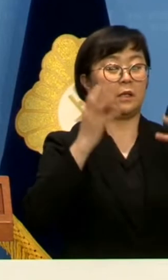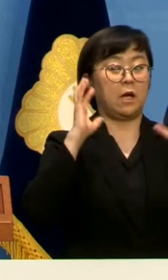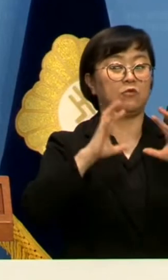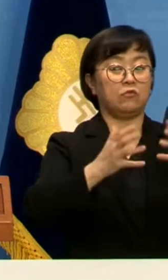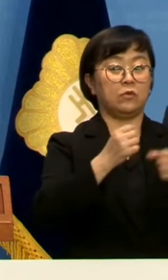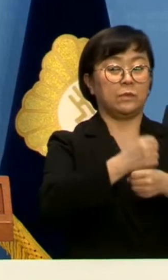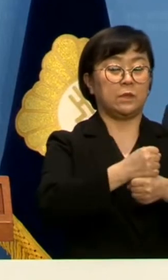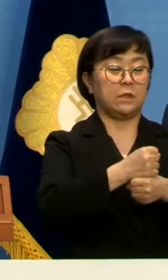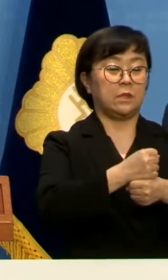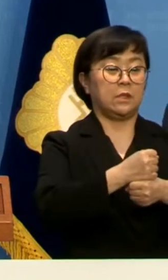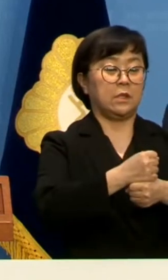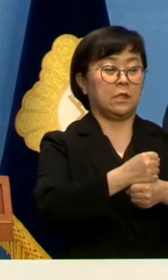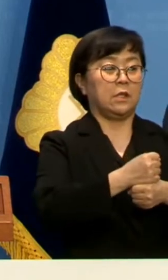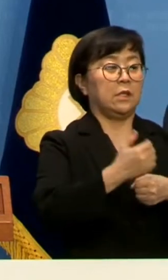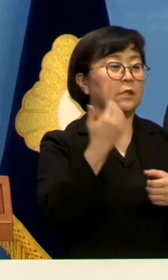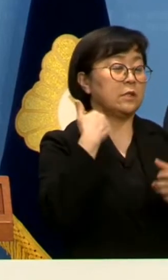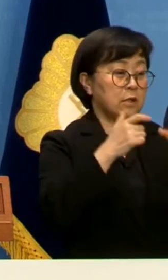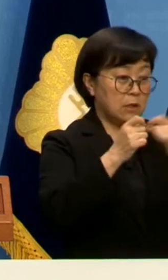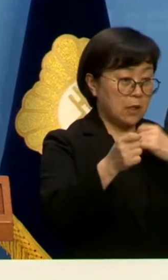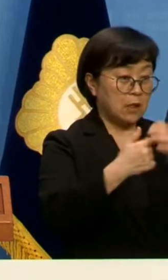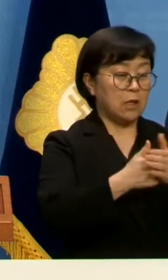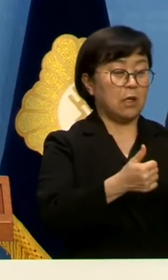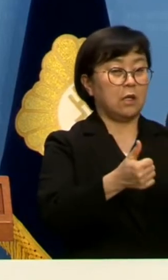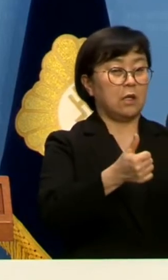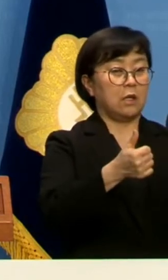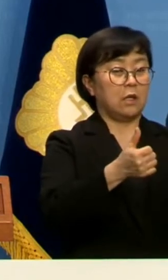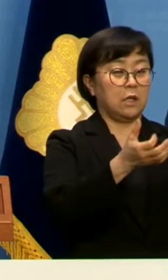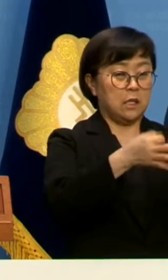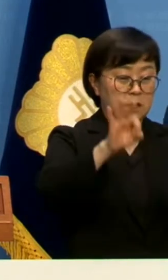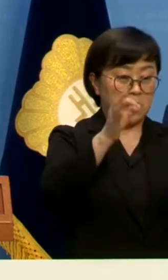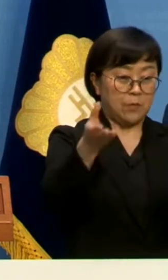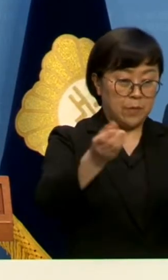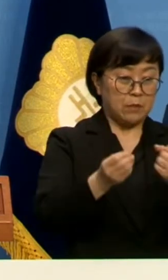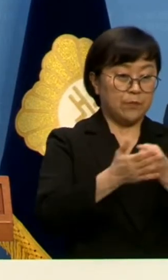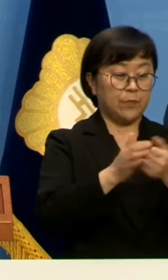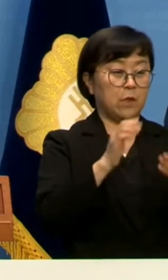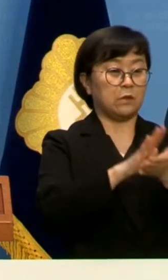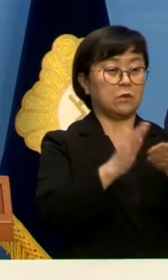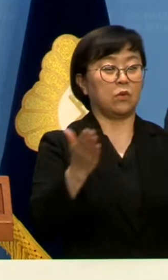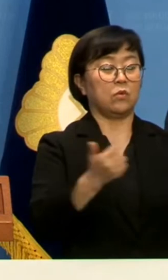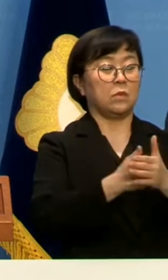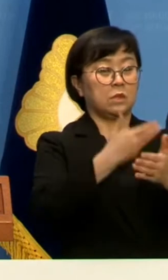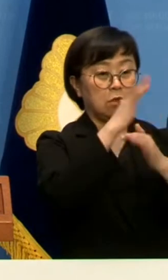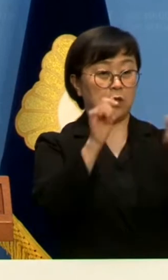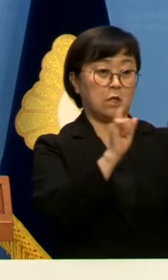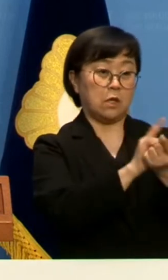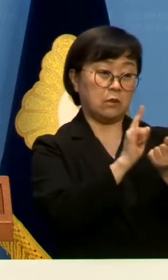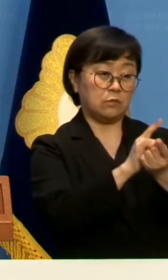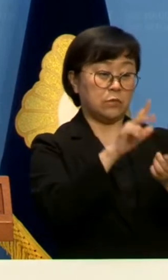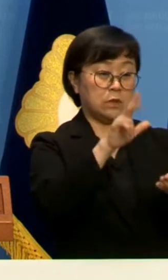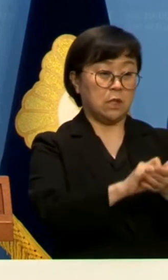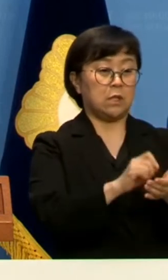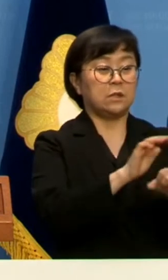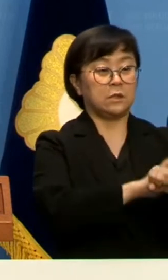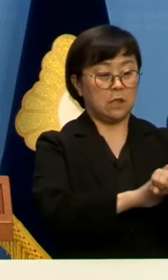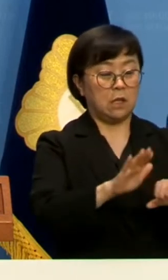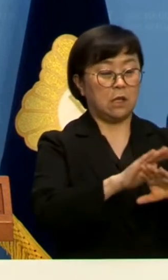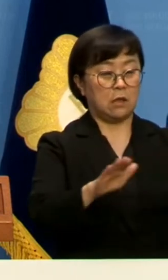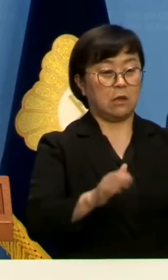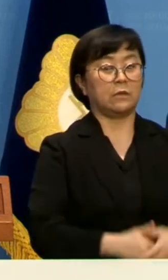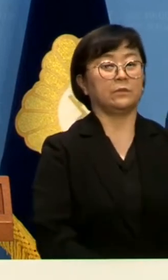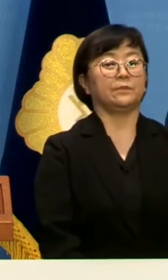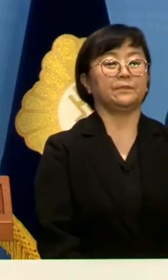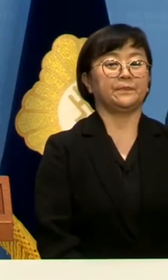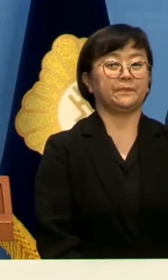만들겠습니다. 전세 사기, 고금리 대출, 열정 노동 등 우리 청년이 겪고 있는 문제를 제대로